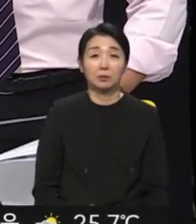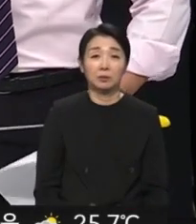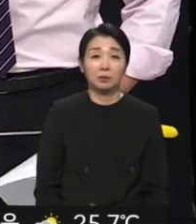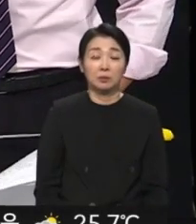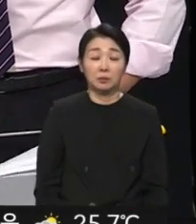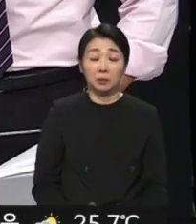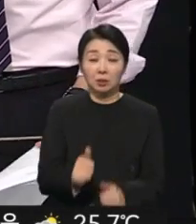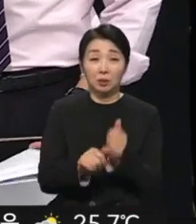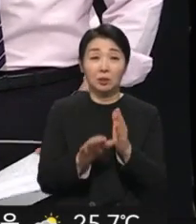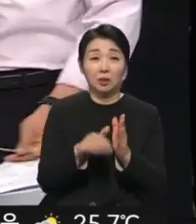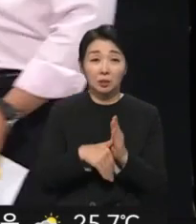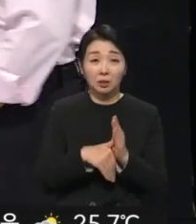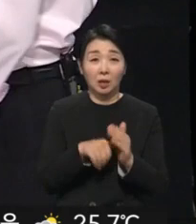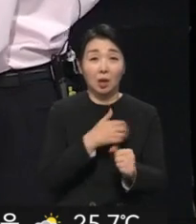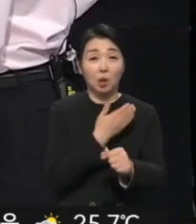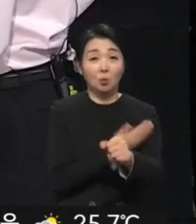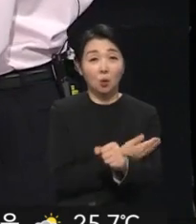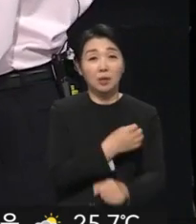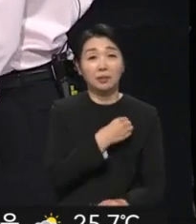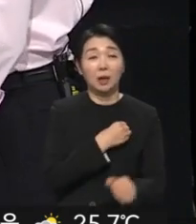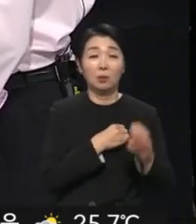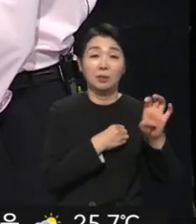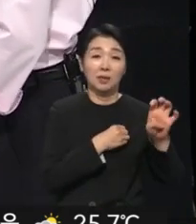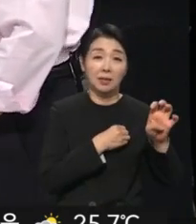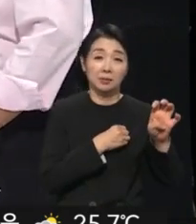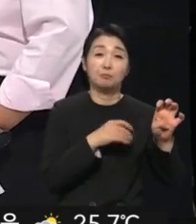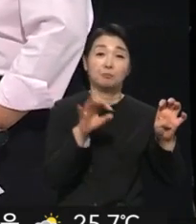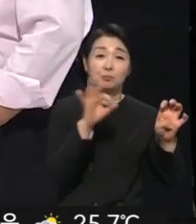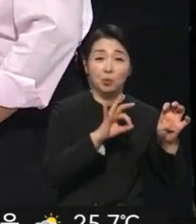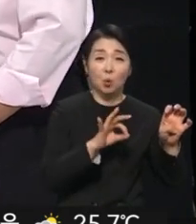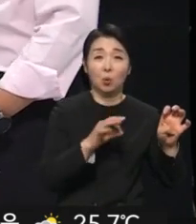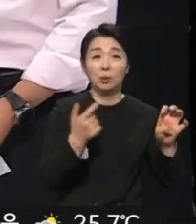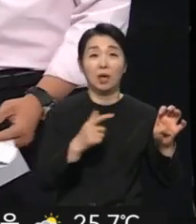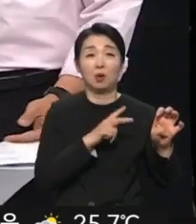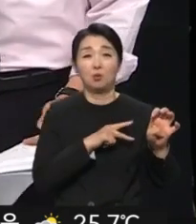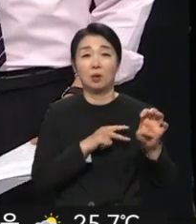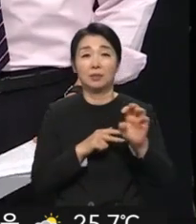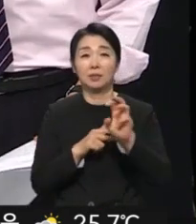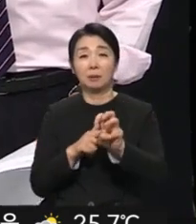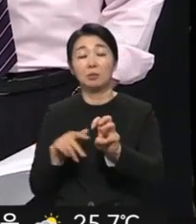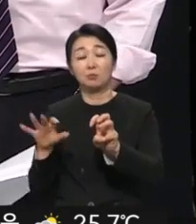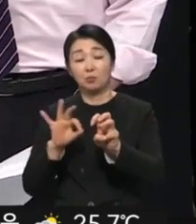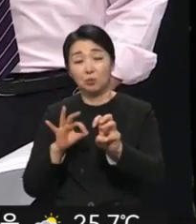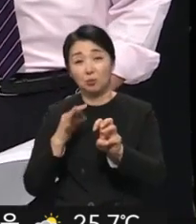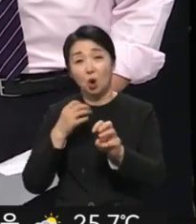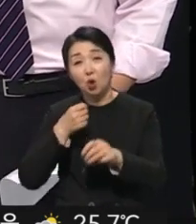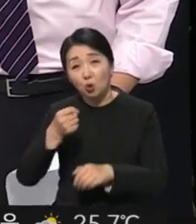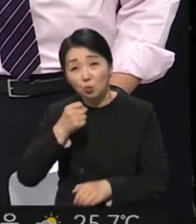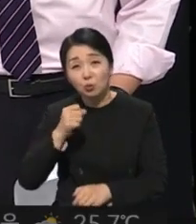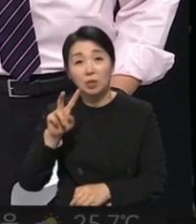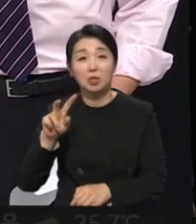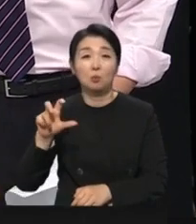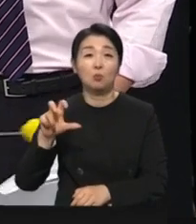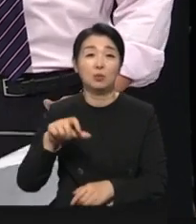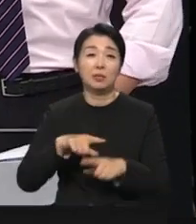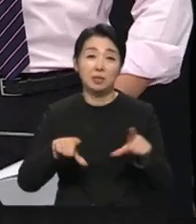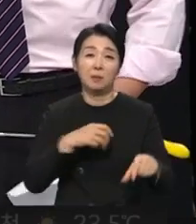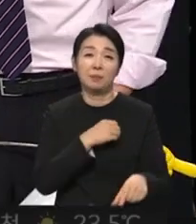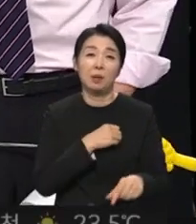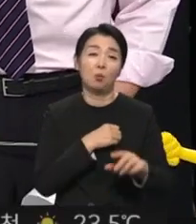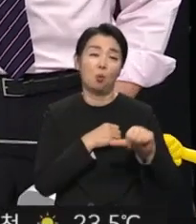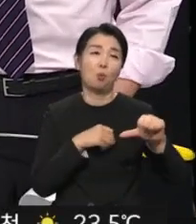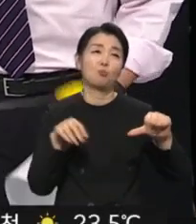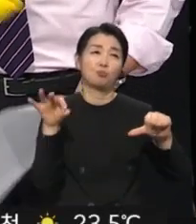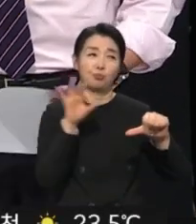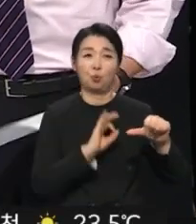전당대회에서는 권리당원 40%, 대의원 30%, 여론조사 25%, 일반당원 5%의 비율로 표를 반영을